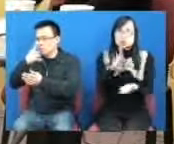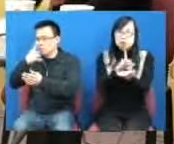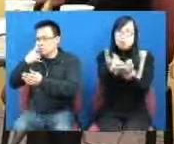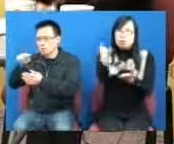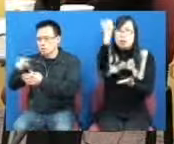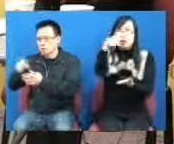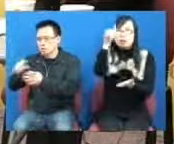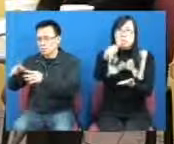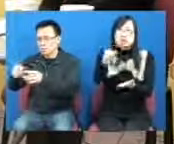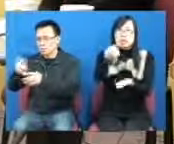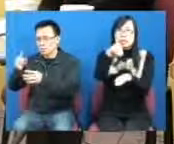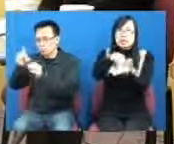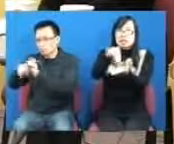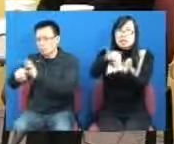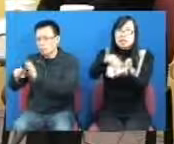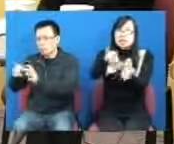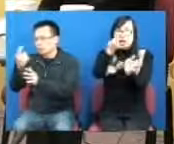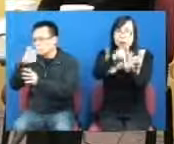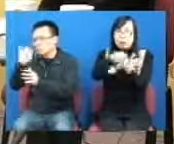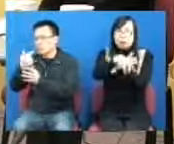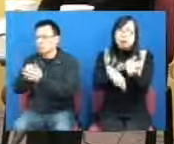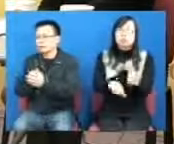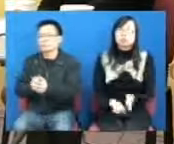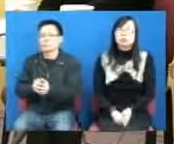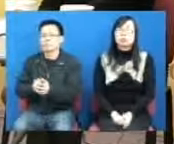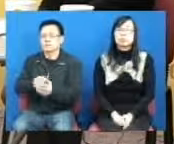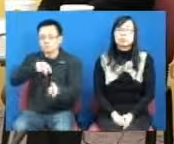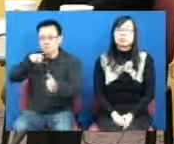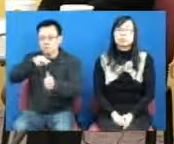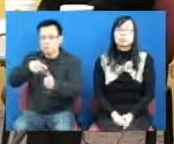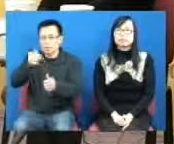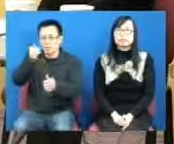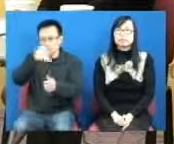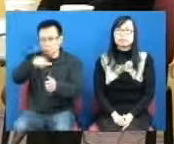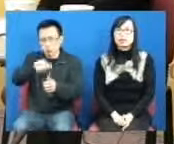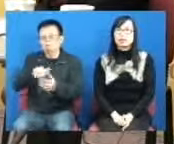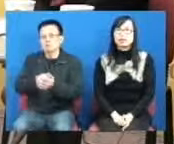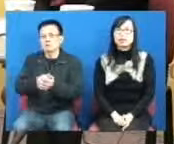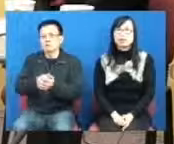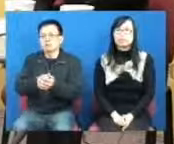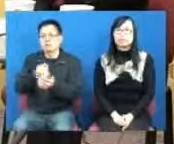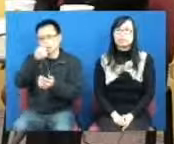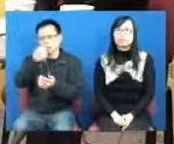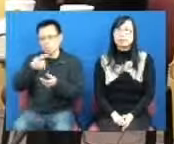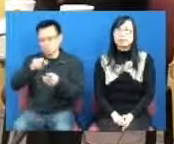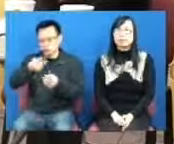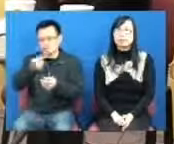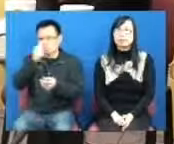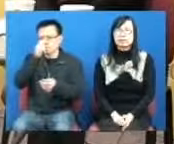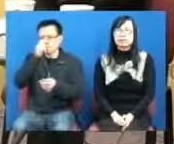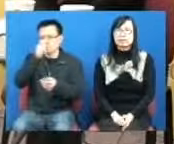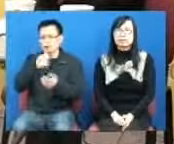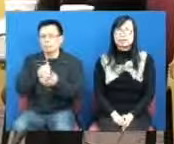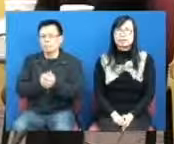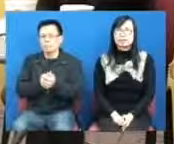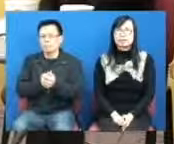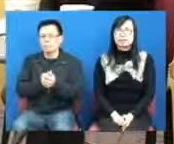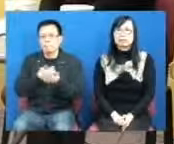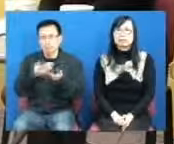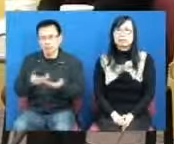6,000元而設的戶口是專為6,000元而設的管理這6,000元哇這樣就有趣了就是我當然